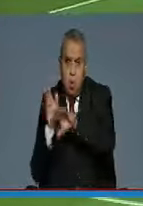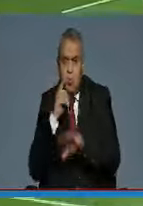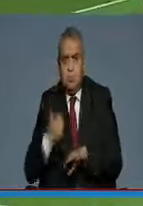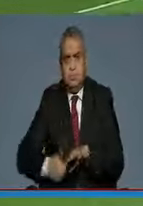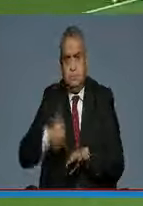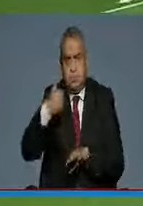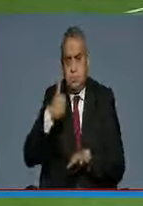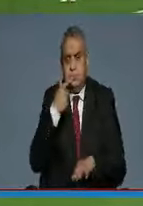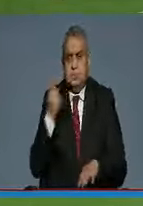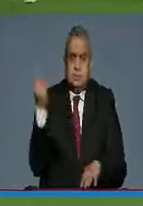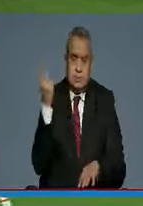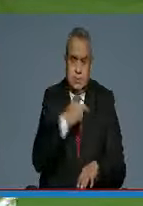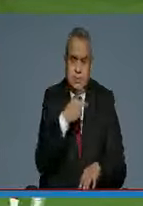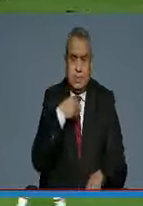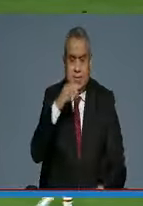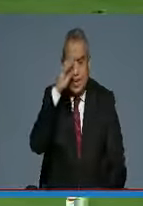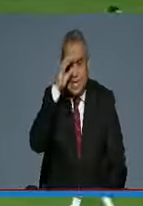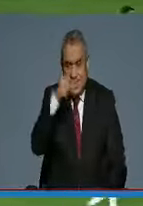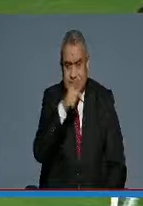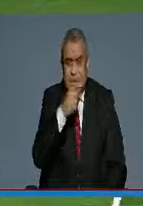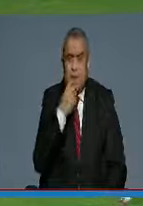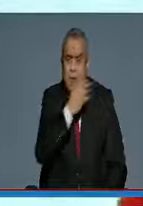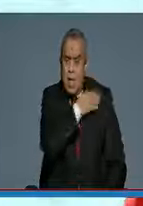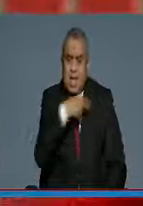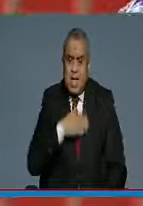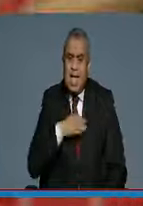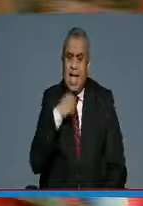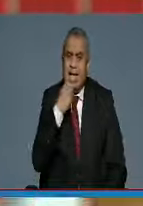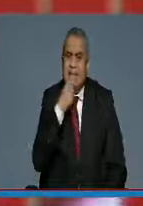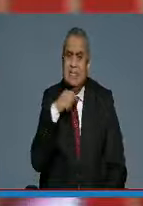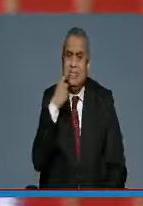بغياب او باصابه وخروج زيزو في الشوط